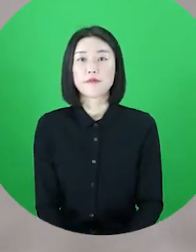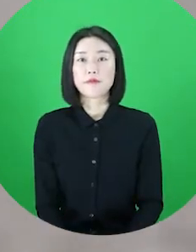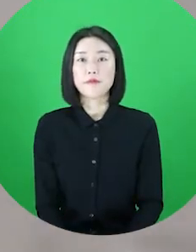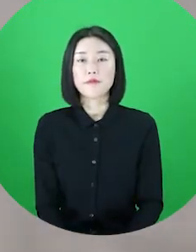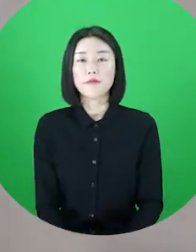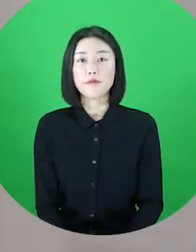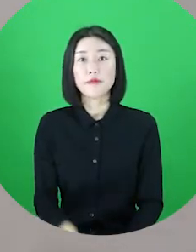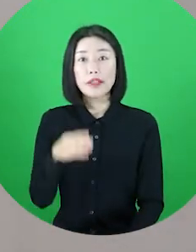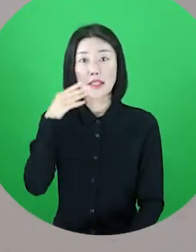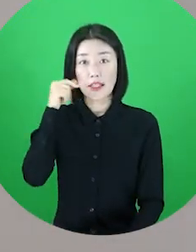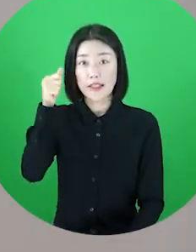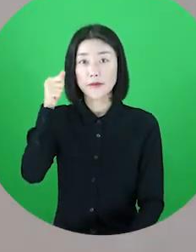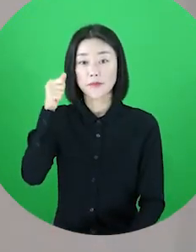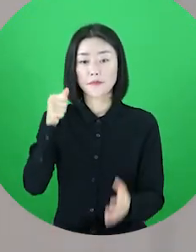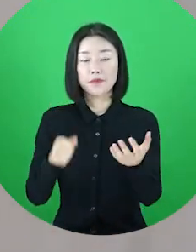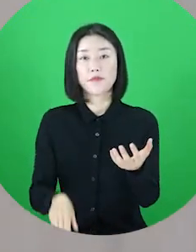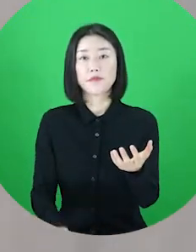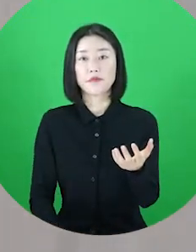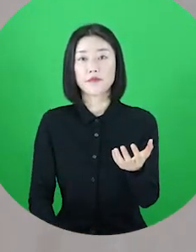자,